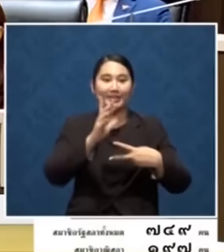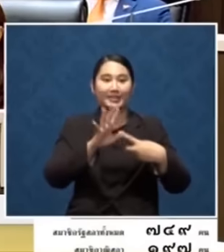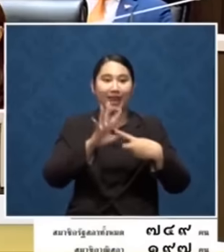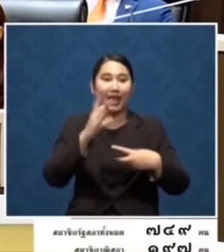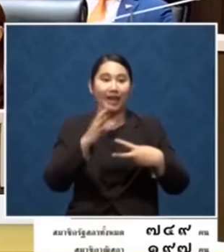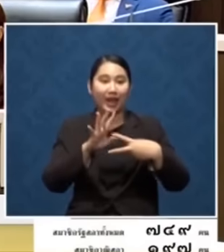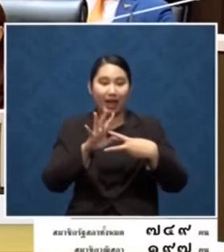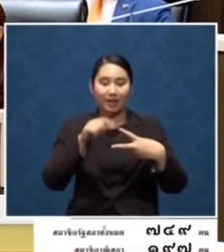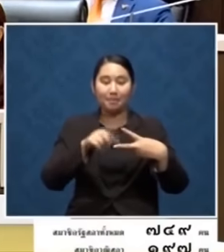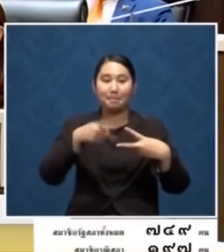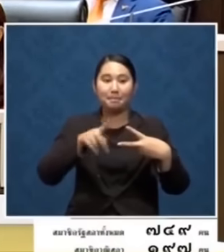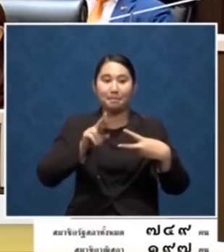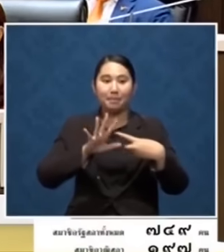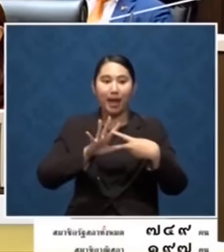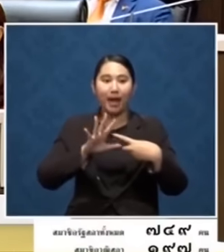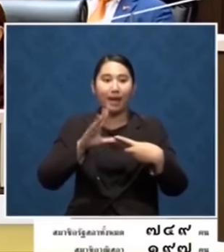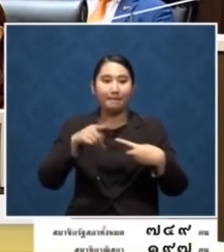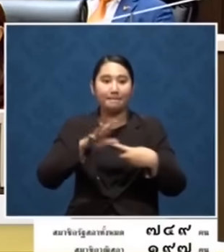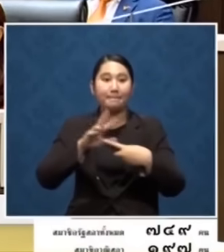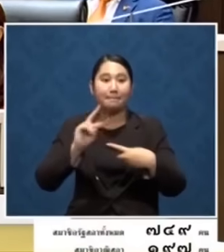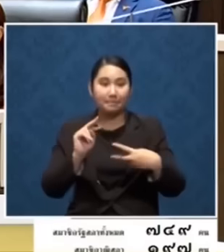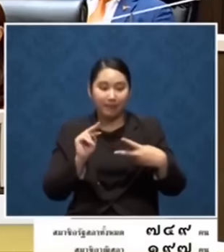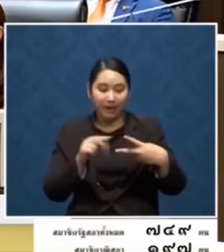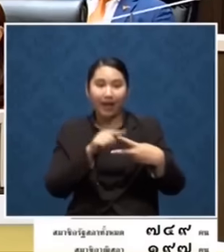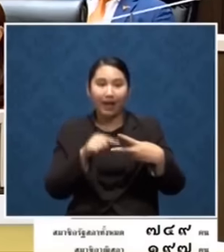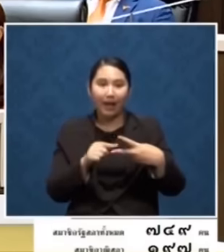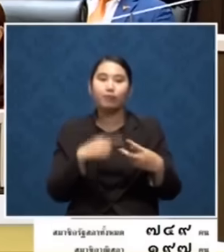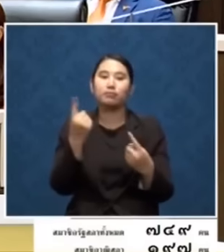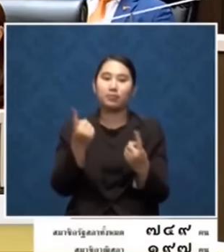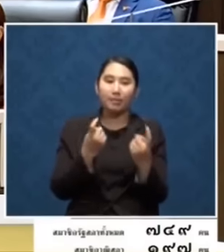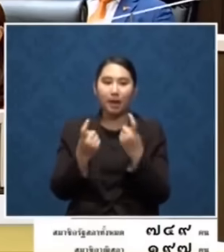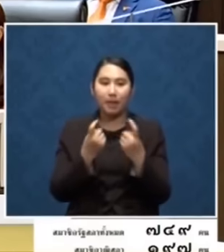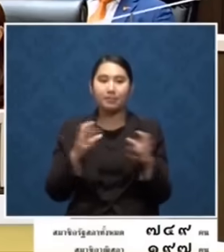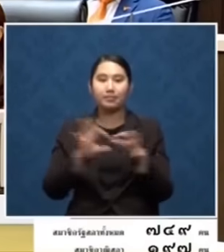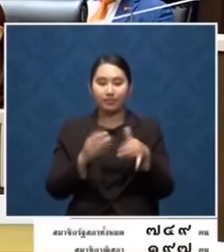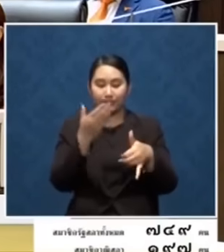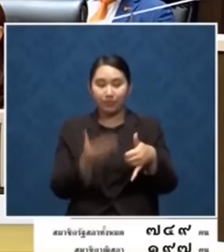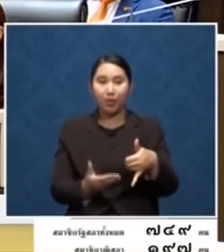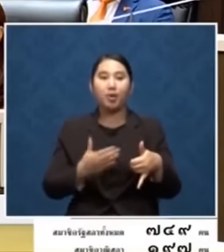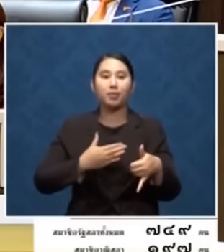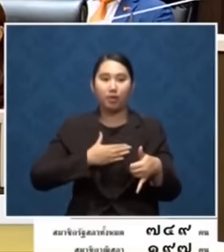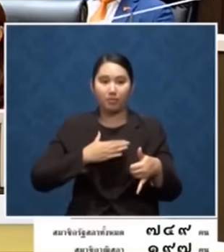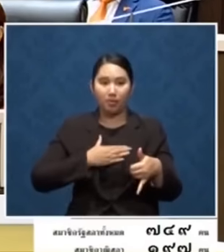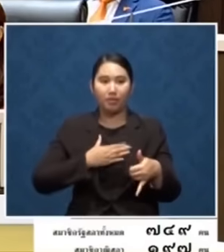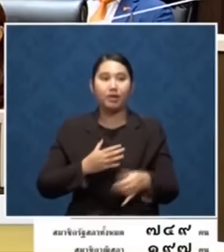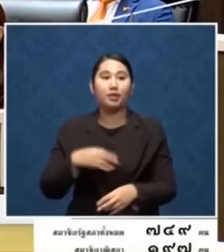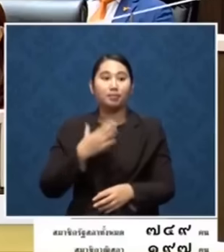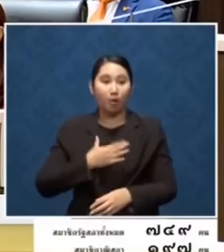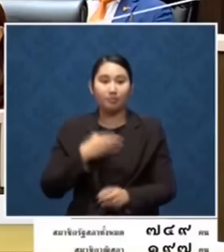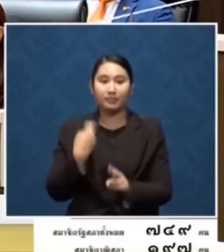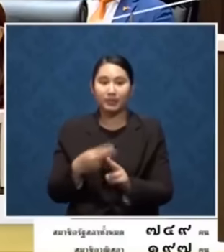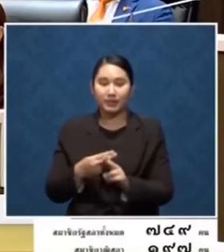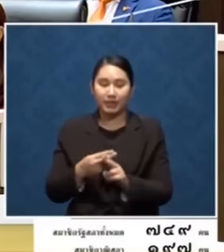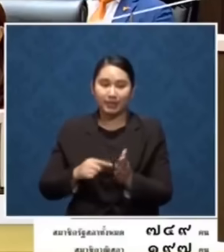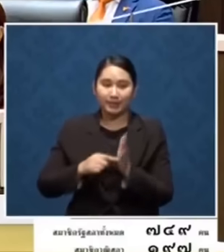จะไปแก้ข้อกล่าวหาให้กับคุณพิธาหรือก้าวไกลโดยตรงมันก็ไม่ได ้ มันก็เลยเหมือนเป็นเวทีที่ออกมาคนนี้จ